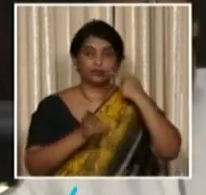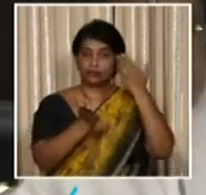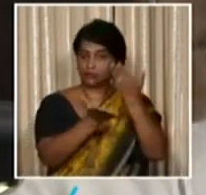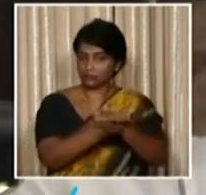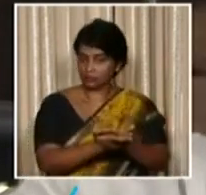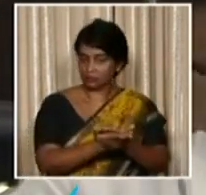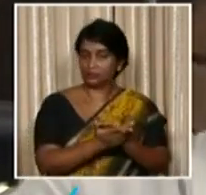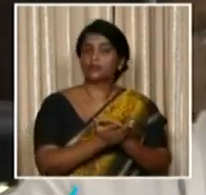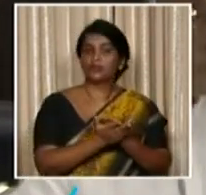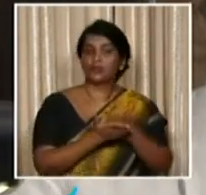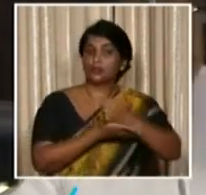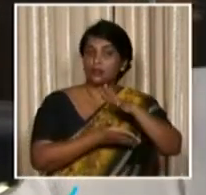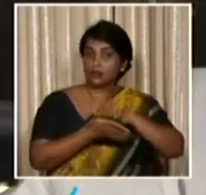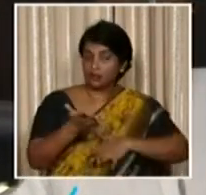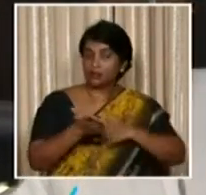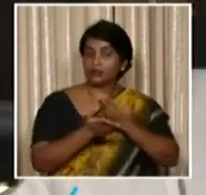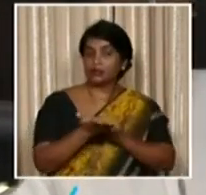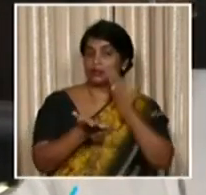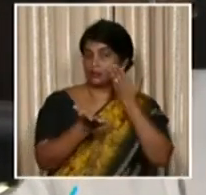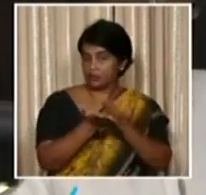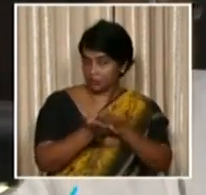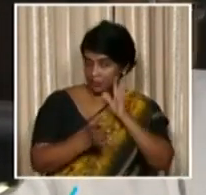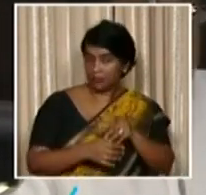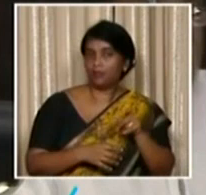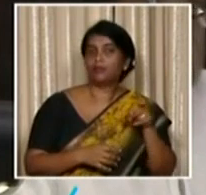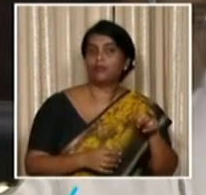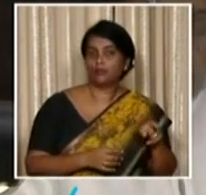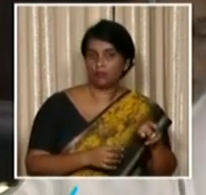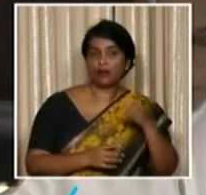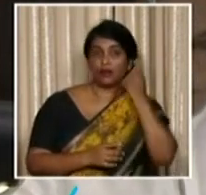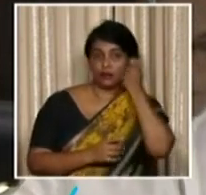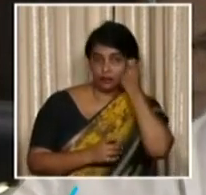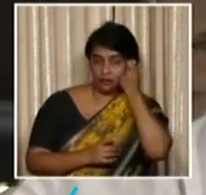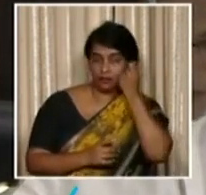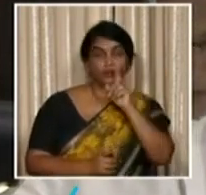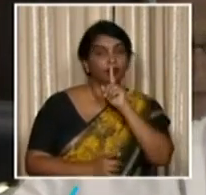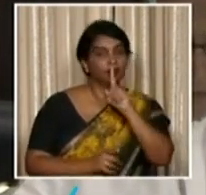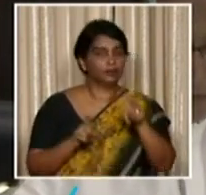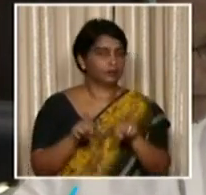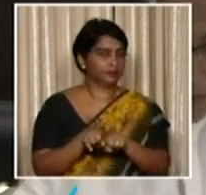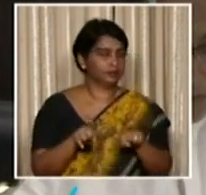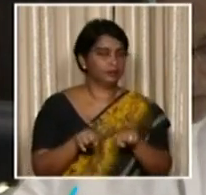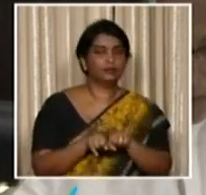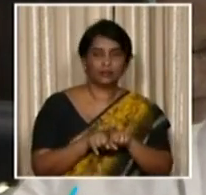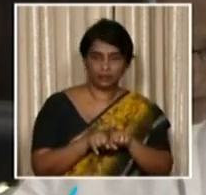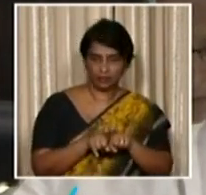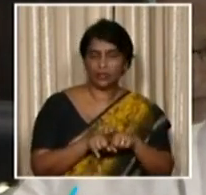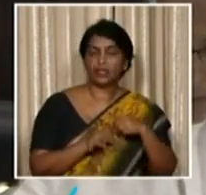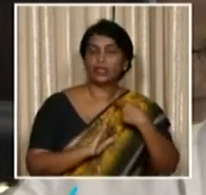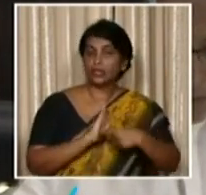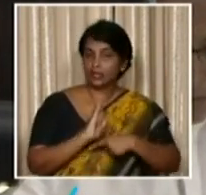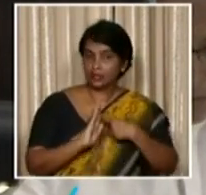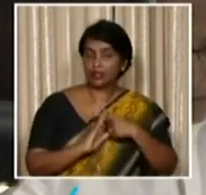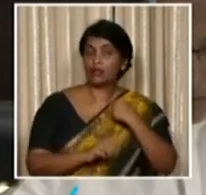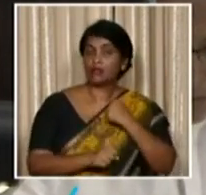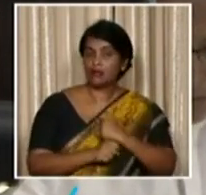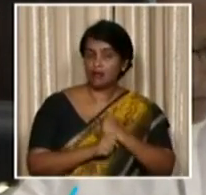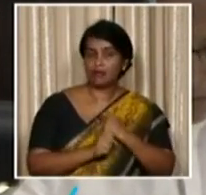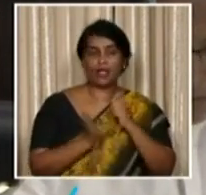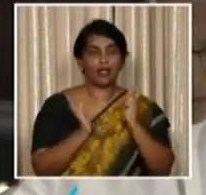ලද ලිඛිත ඉදිරිපත් කිරීමේදී යෝජනා කර ඇති පරිදි දේශීය රාජ්‍ය